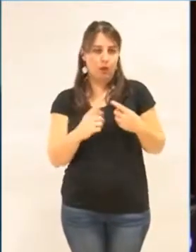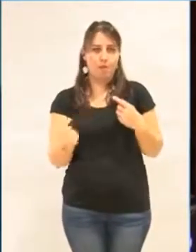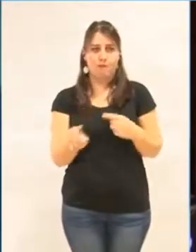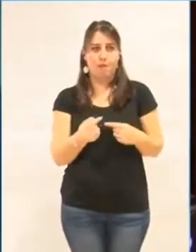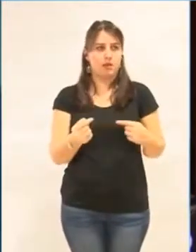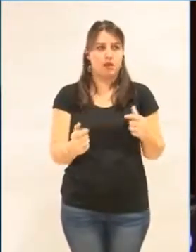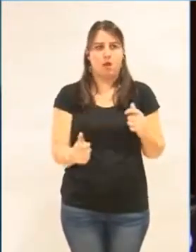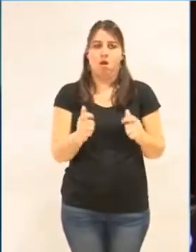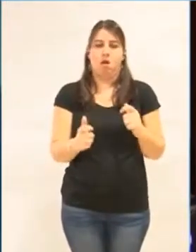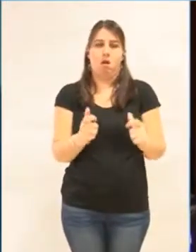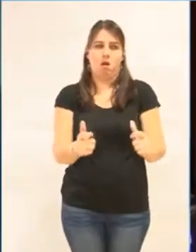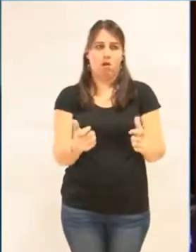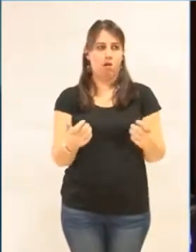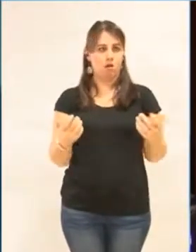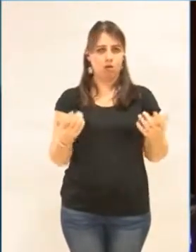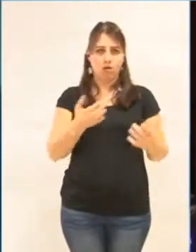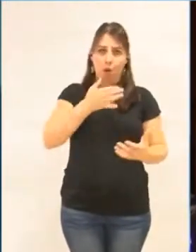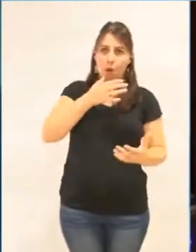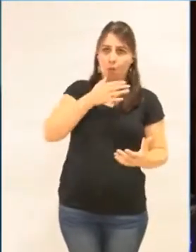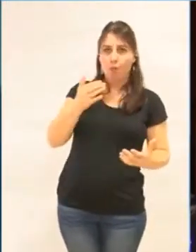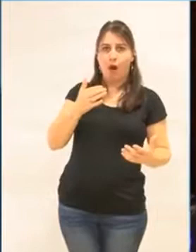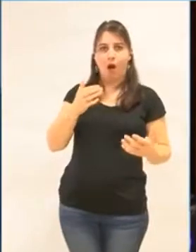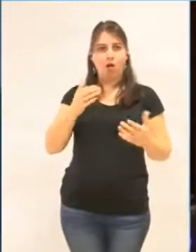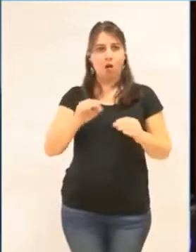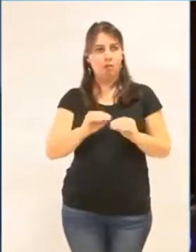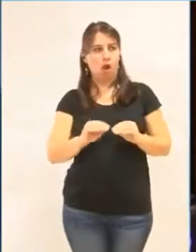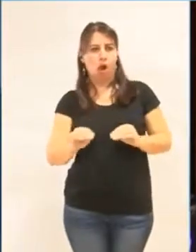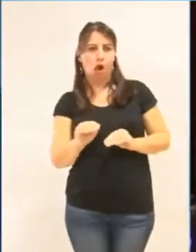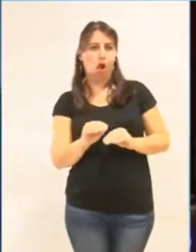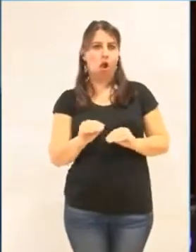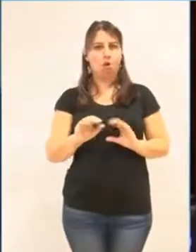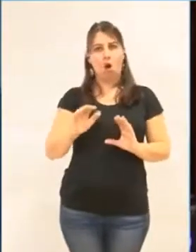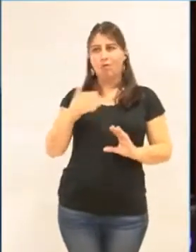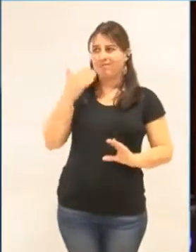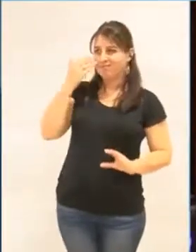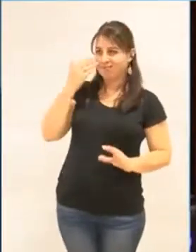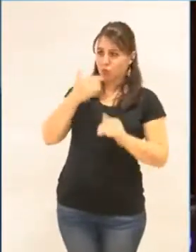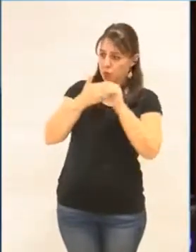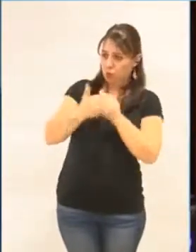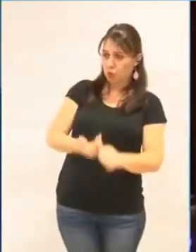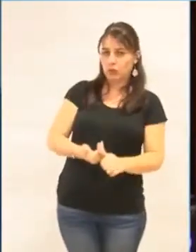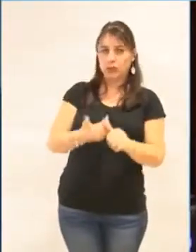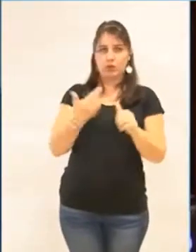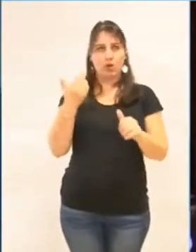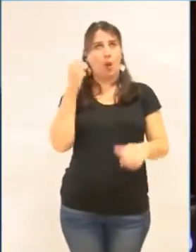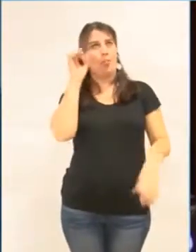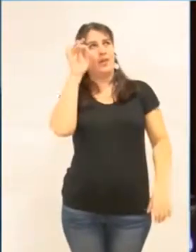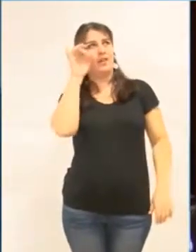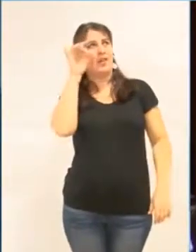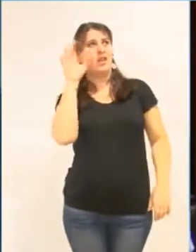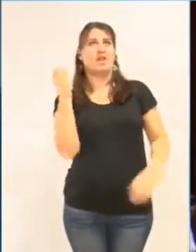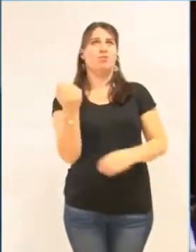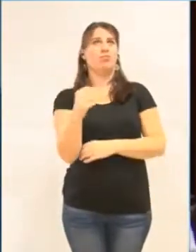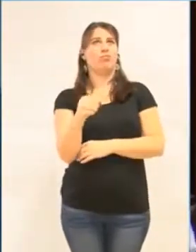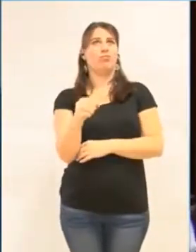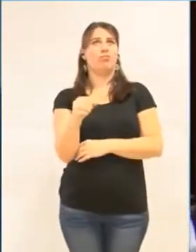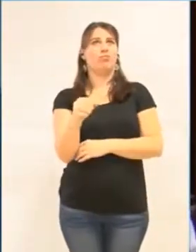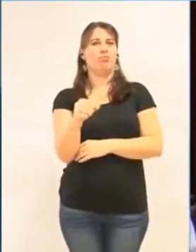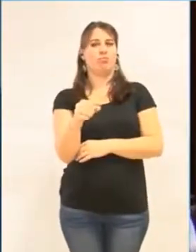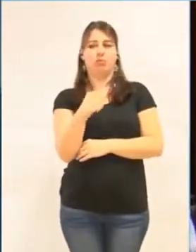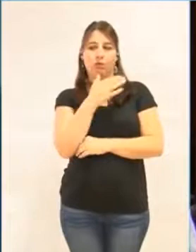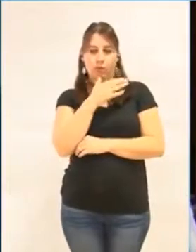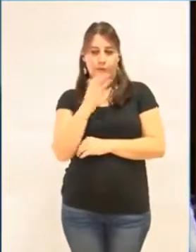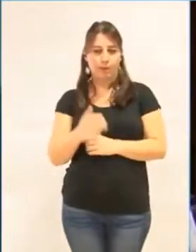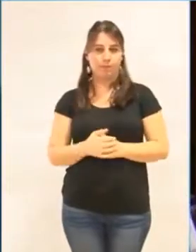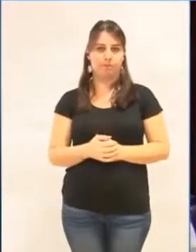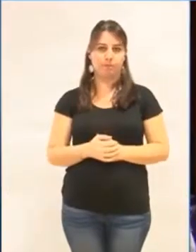pouvons pas obérer et traiter par une espèce de déni. Ceci dit, et je suis bien obligé